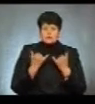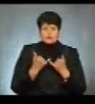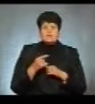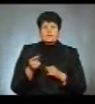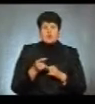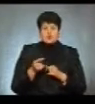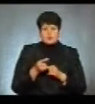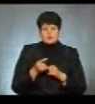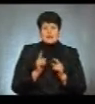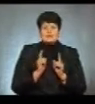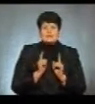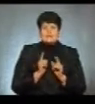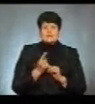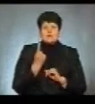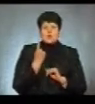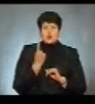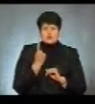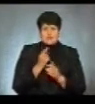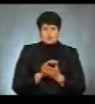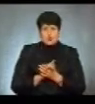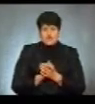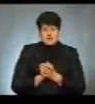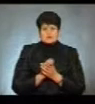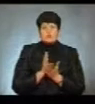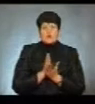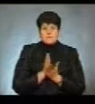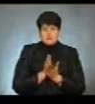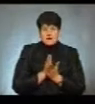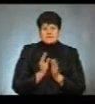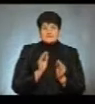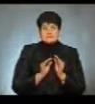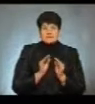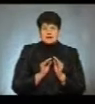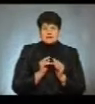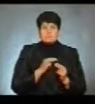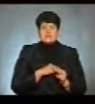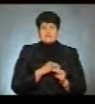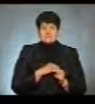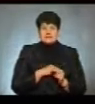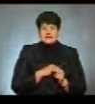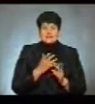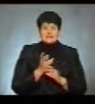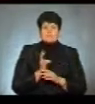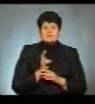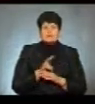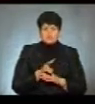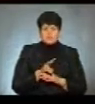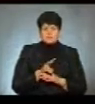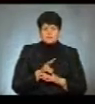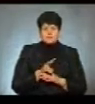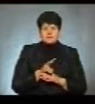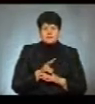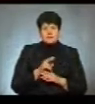Тернополі лише одне товариство має в складі працівника, який прийшов відповідний